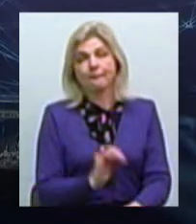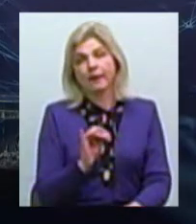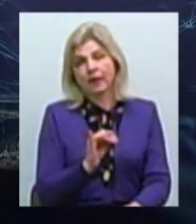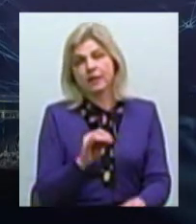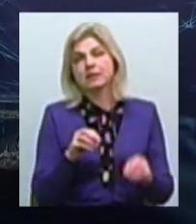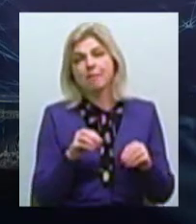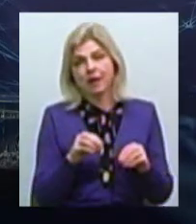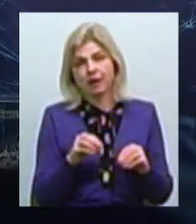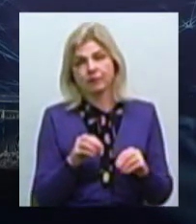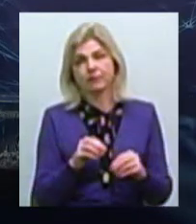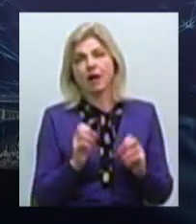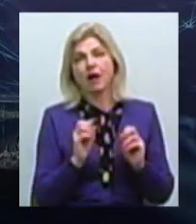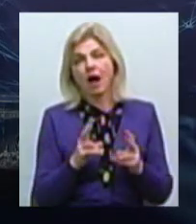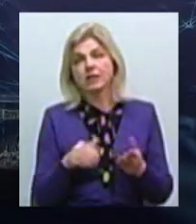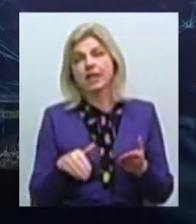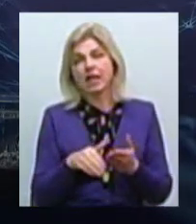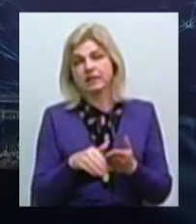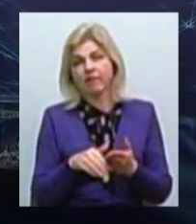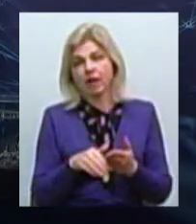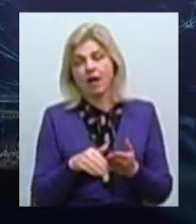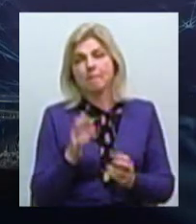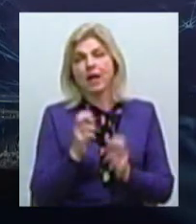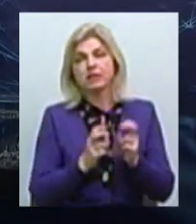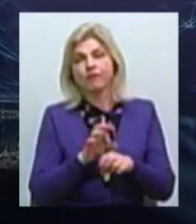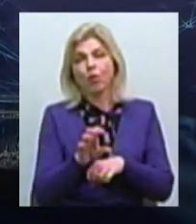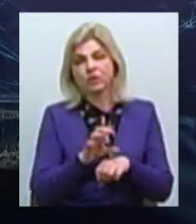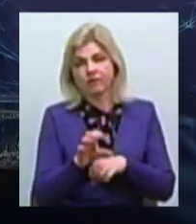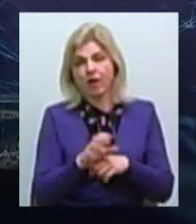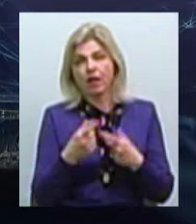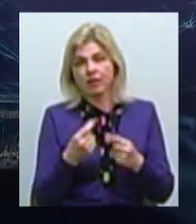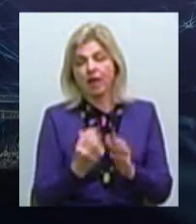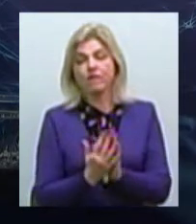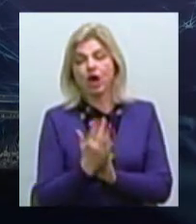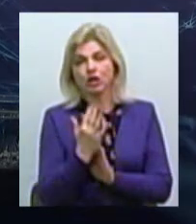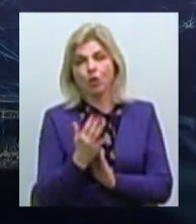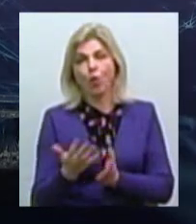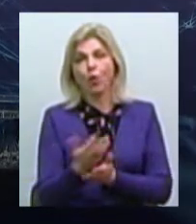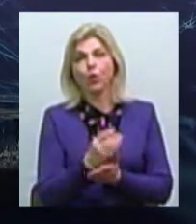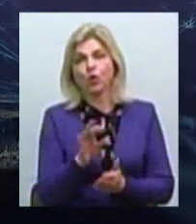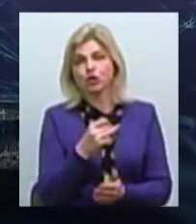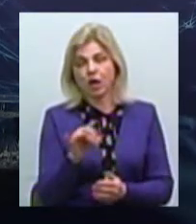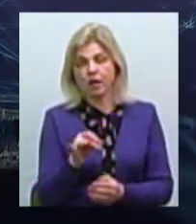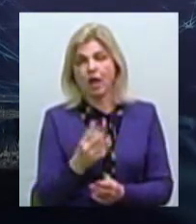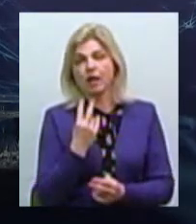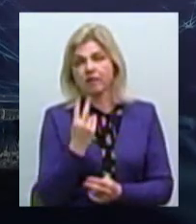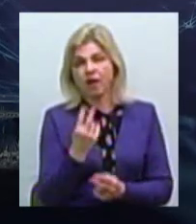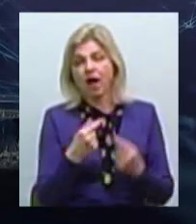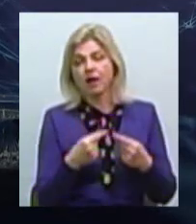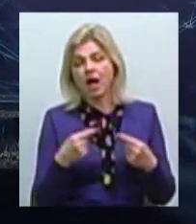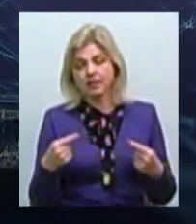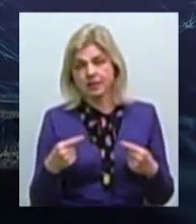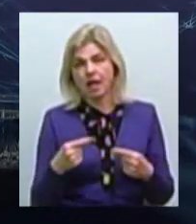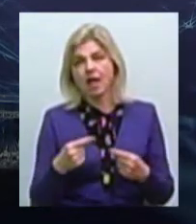как средства производства на который выращивается урожай это рад два разных типа рейдерство то есть